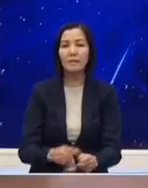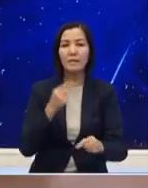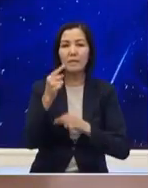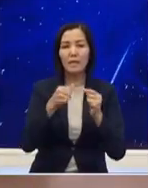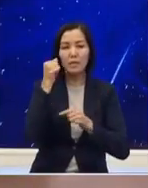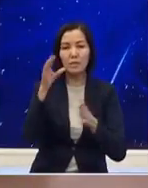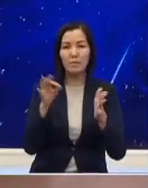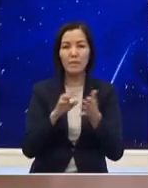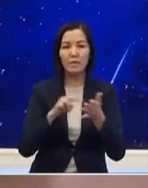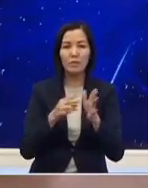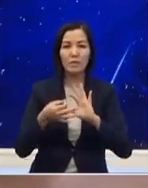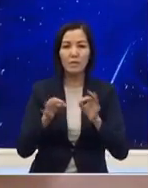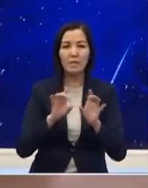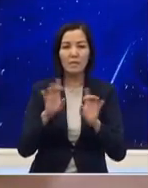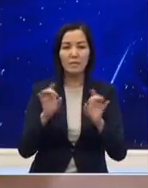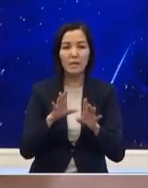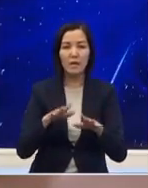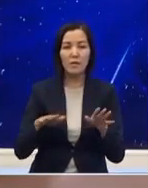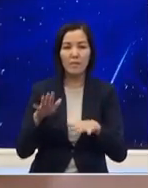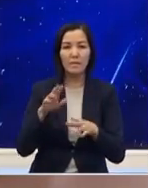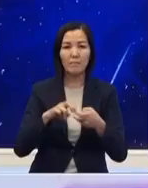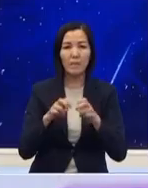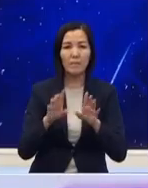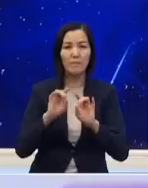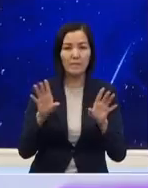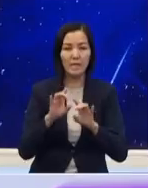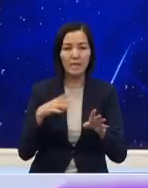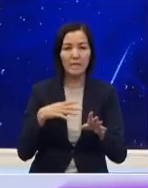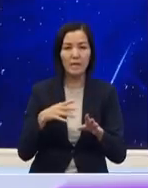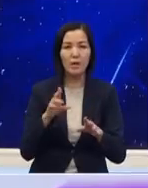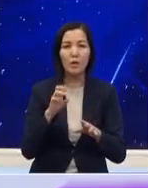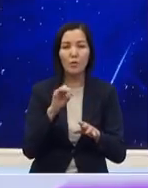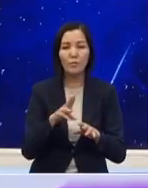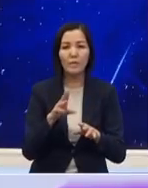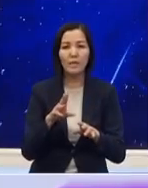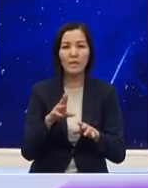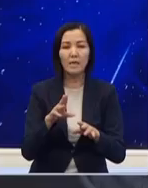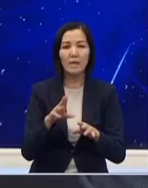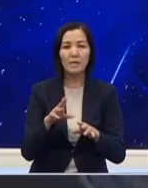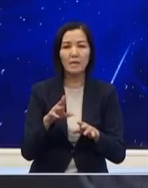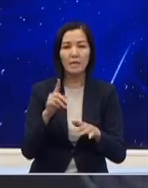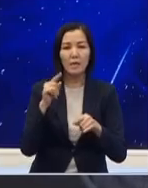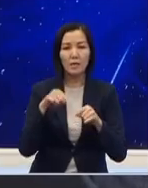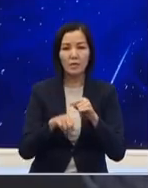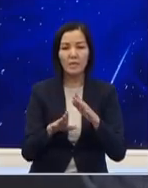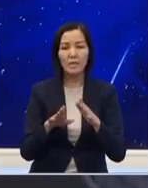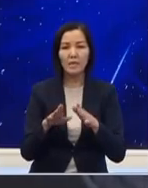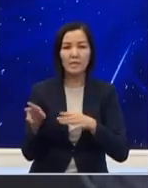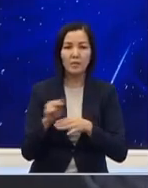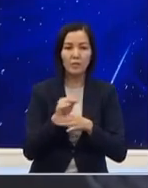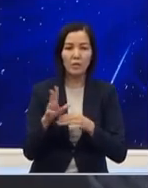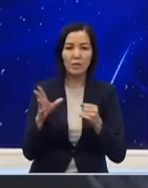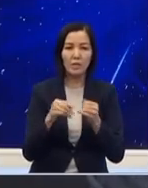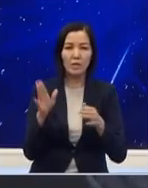жылдың мақсат міндеті тәптіштелген тыңдалымда аймақтың проблемалары көтерілді. Құмтекей магистралды каналын қалпына келтіруден бастап, жайылымдық